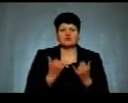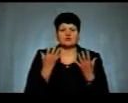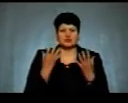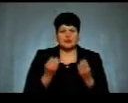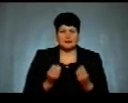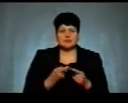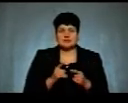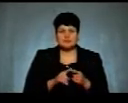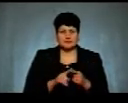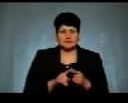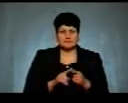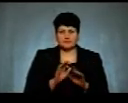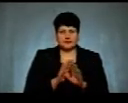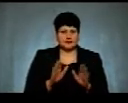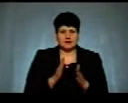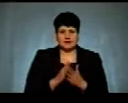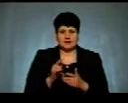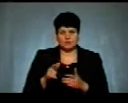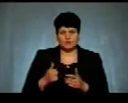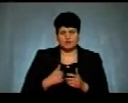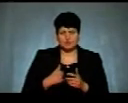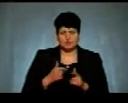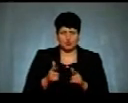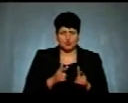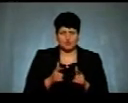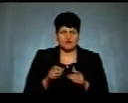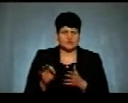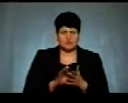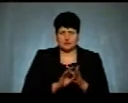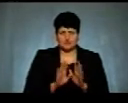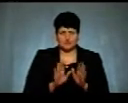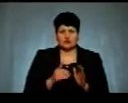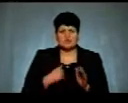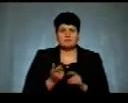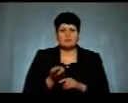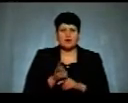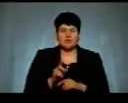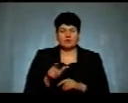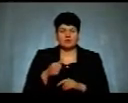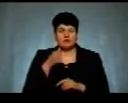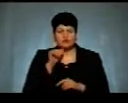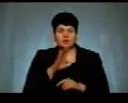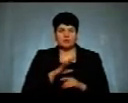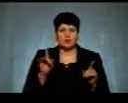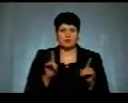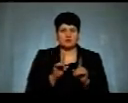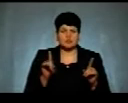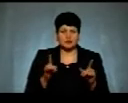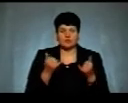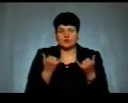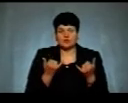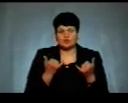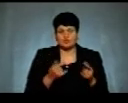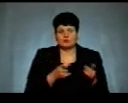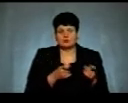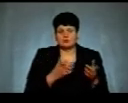не є люди військові, підготовлені вже і одразу. До нас приходять люди, які ще вчора були музикантом, а сьогодні вони зі